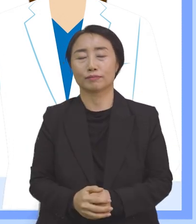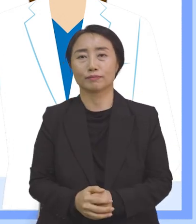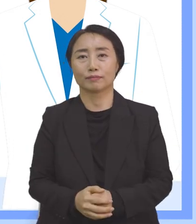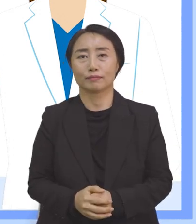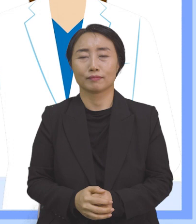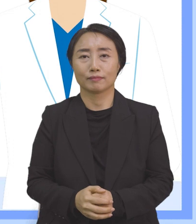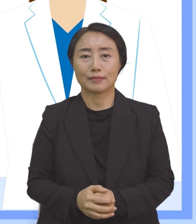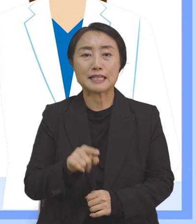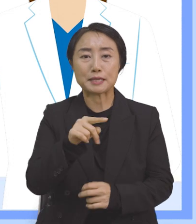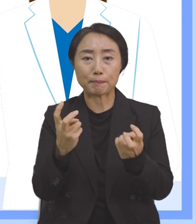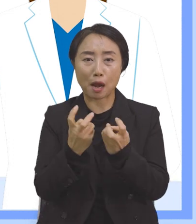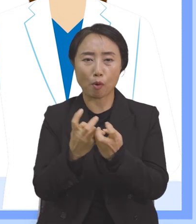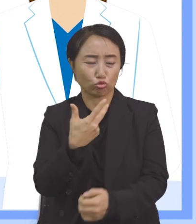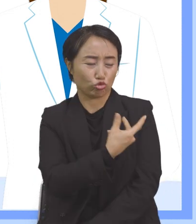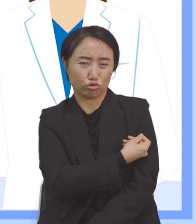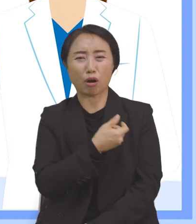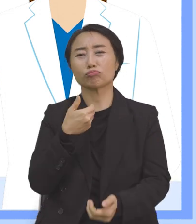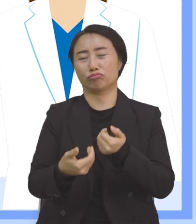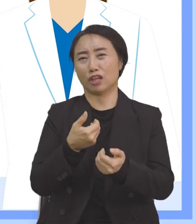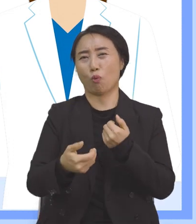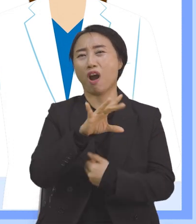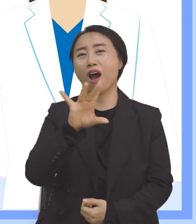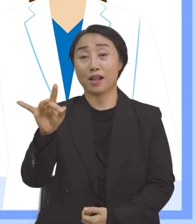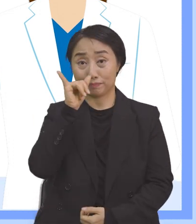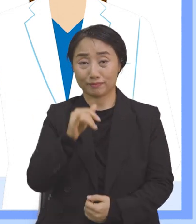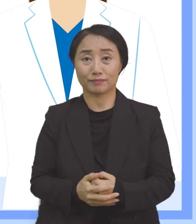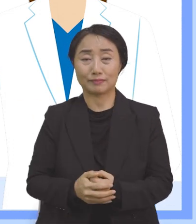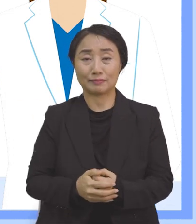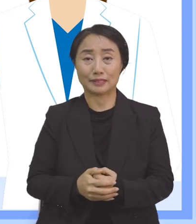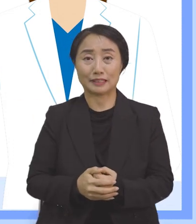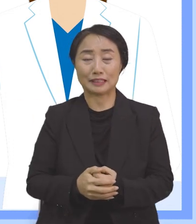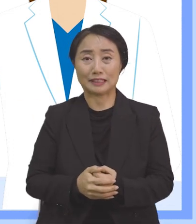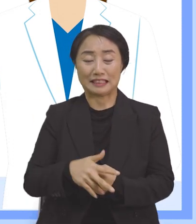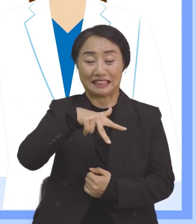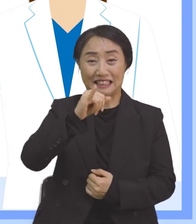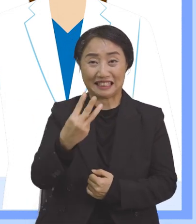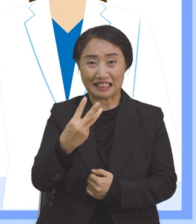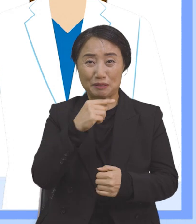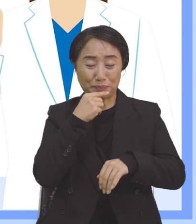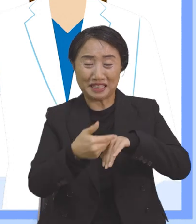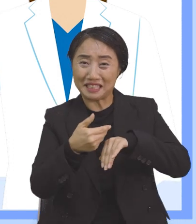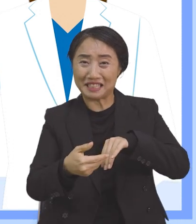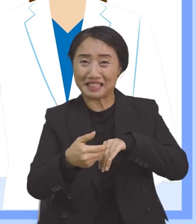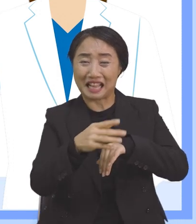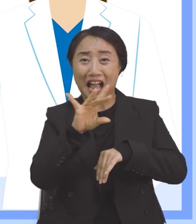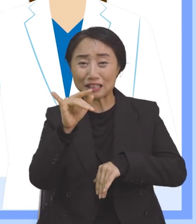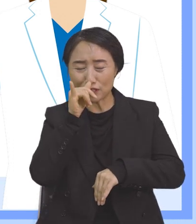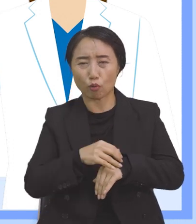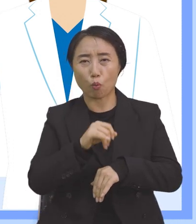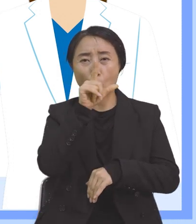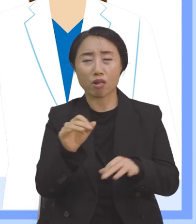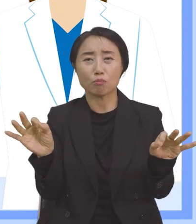있습니다. 이 방법은 주사에 따른 부작용이 있을 수 있는데 불규칙한 질출혈이나